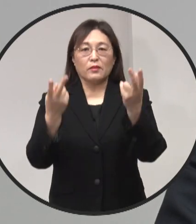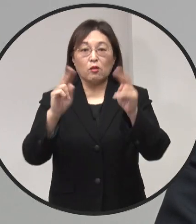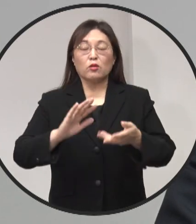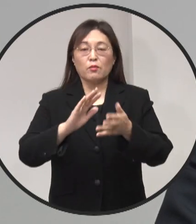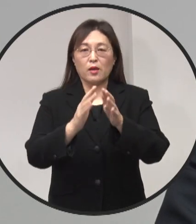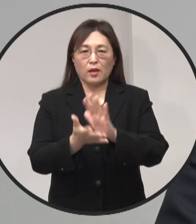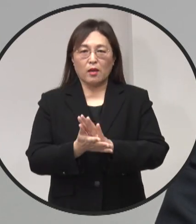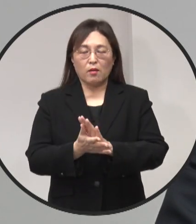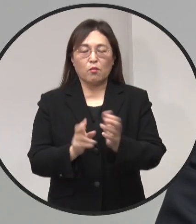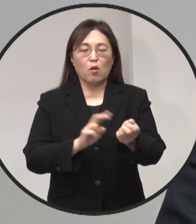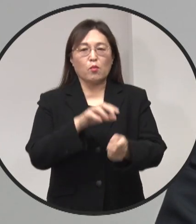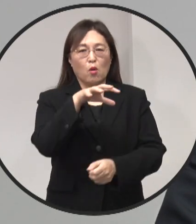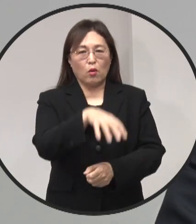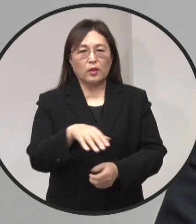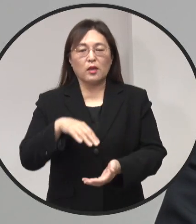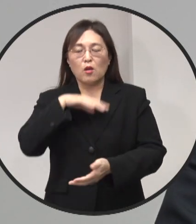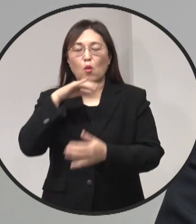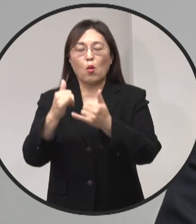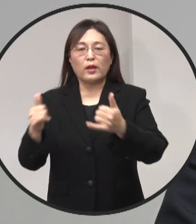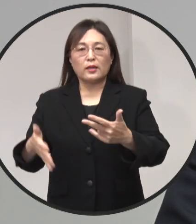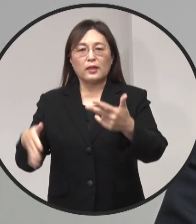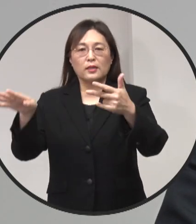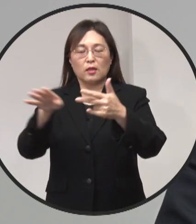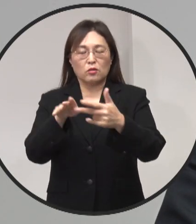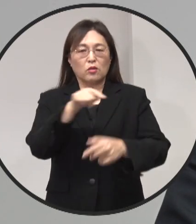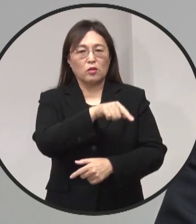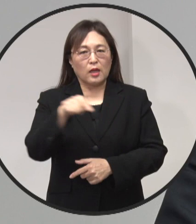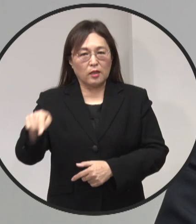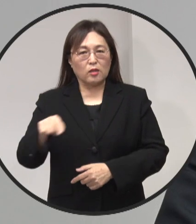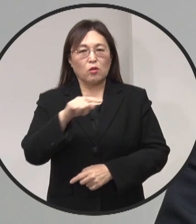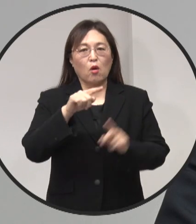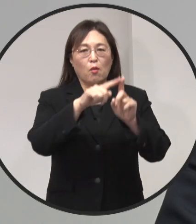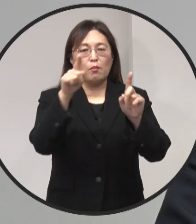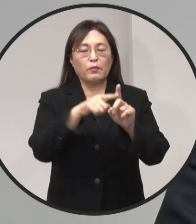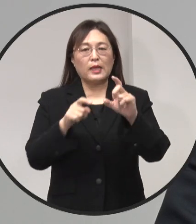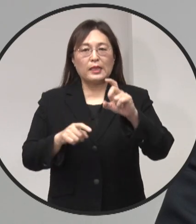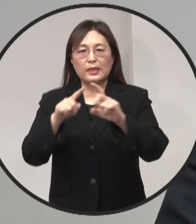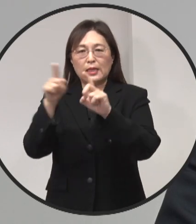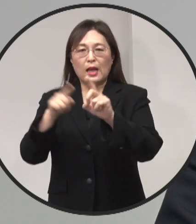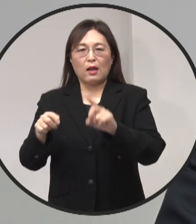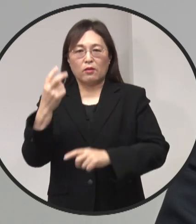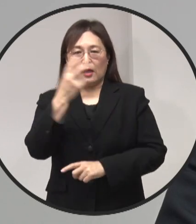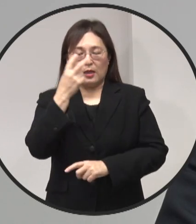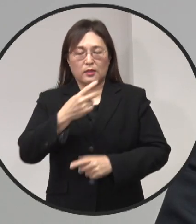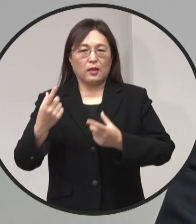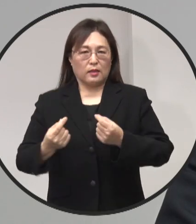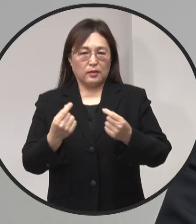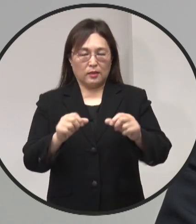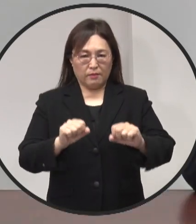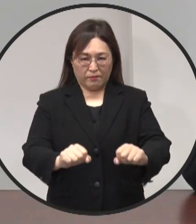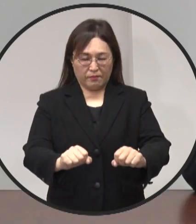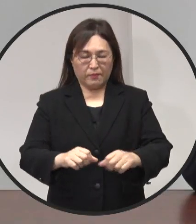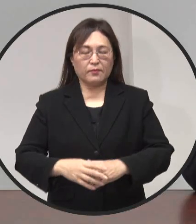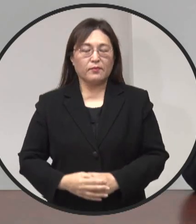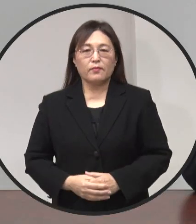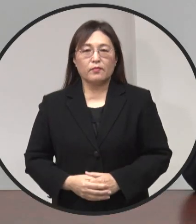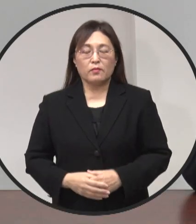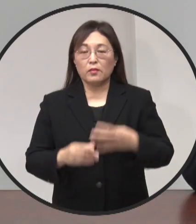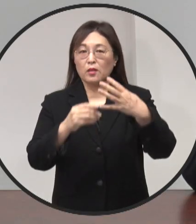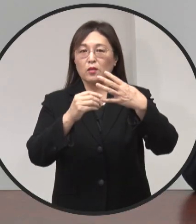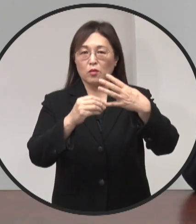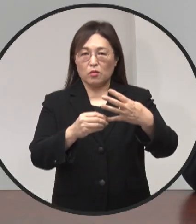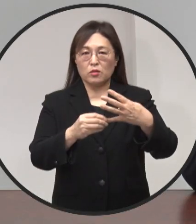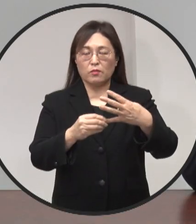間も医療機関と高齢者施設などでのpcr 検査を徹底します4つ